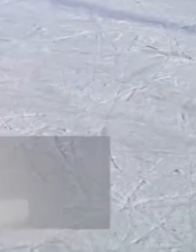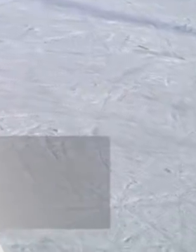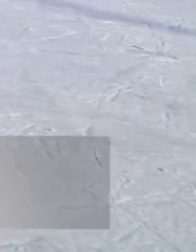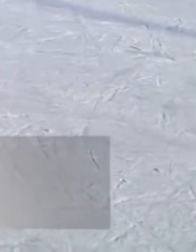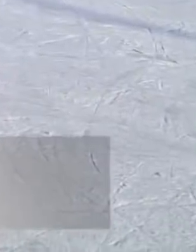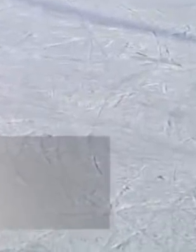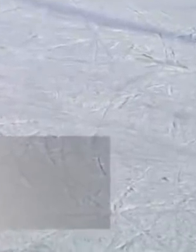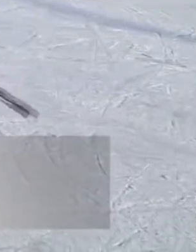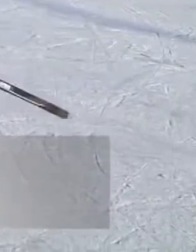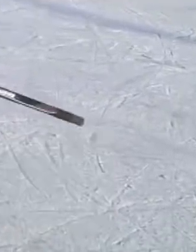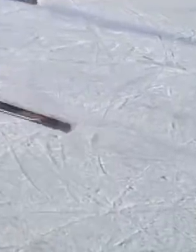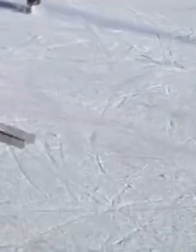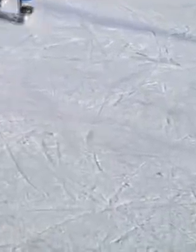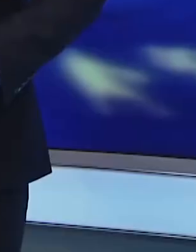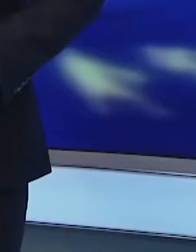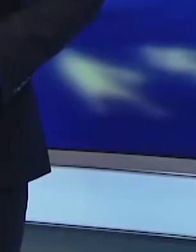өндөрлөнө.